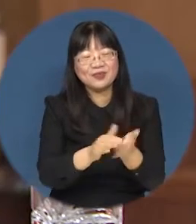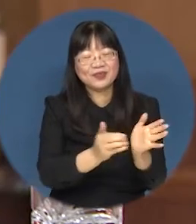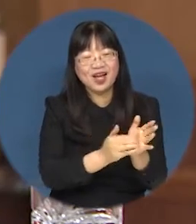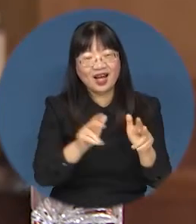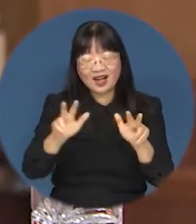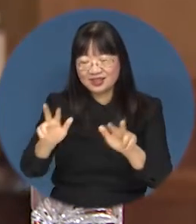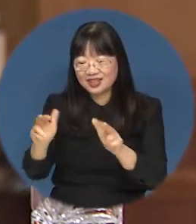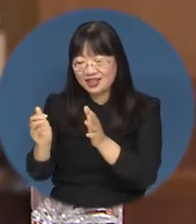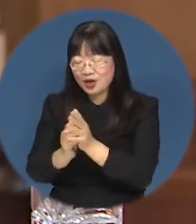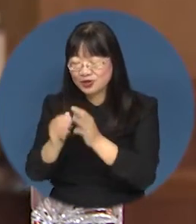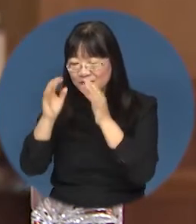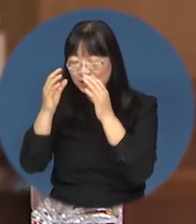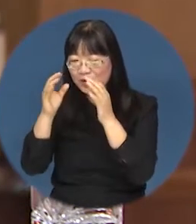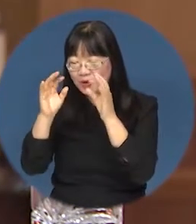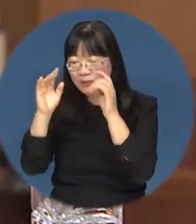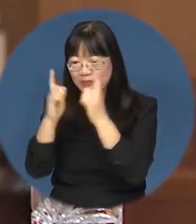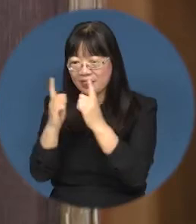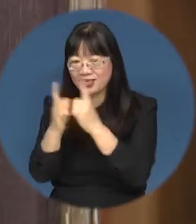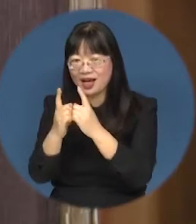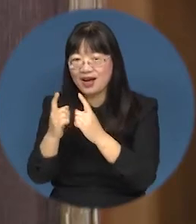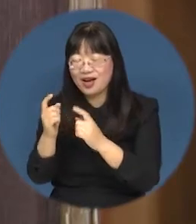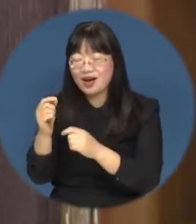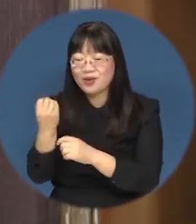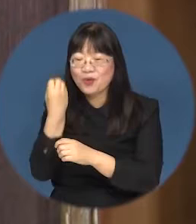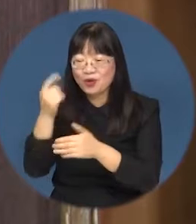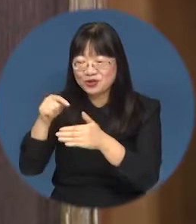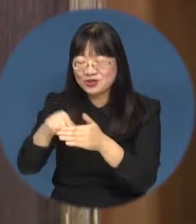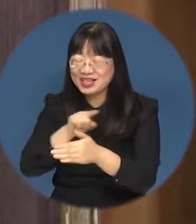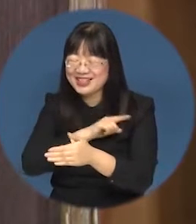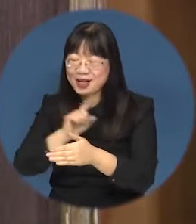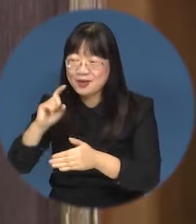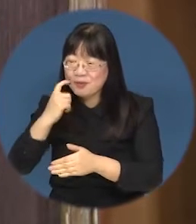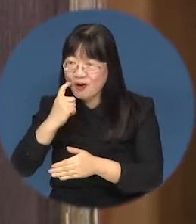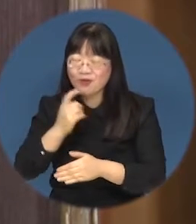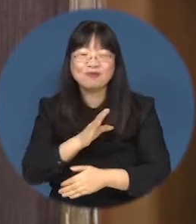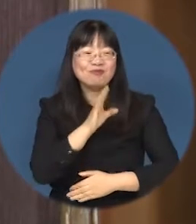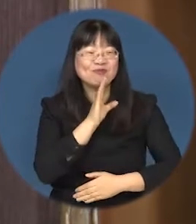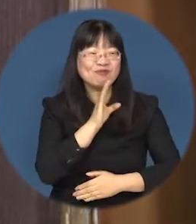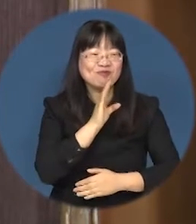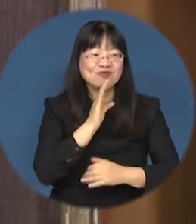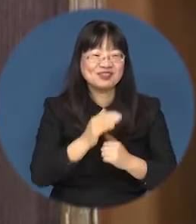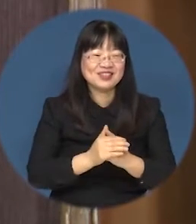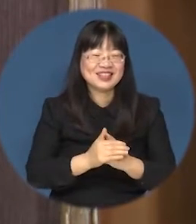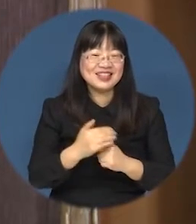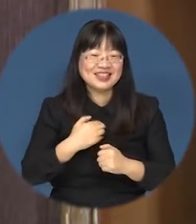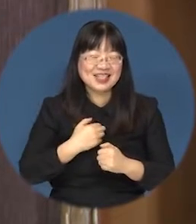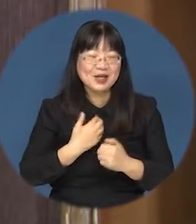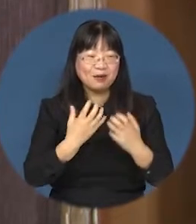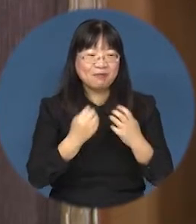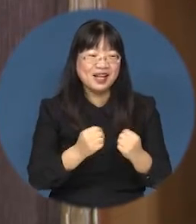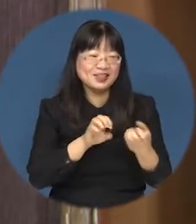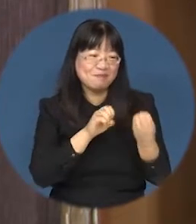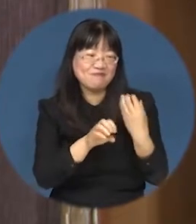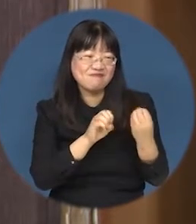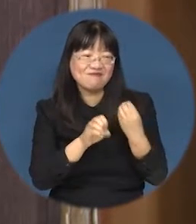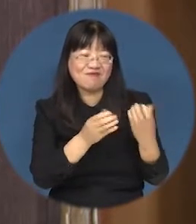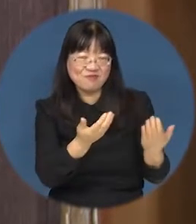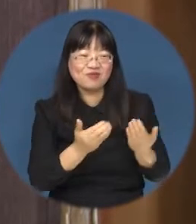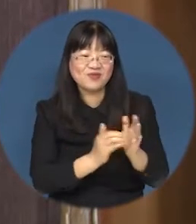만난 혹등고래들 중에 제일 아마 제일 걔가 이뻤습니다. 그랬었어요. 예, 예. 가장 저한테 액션을 많이